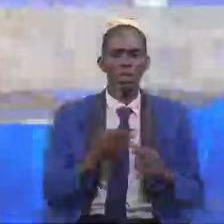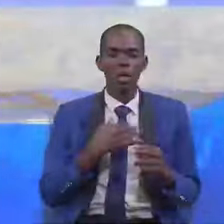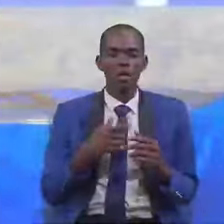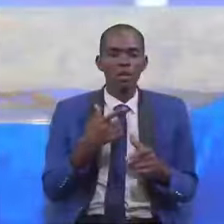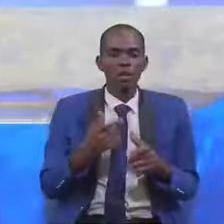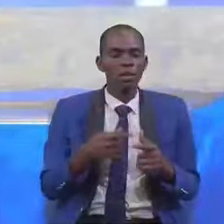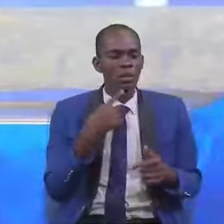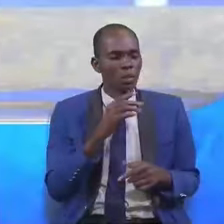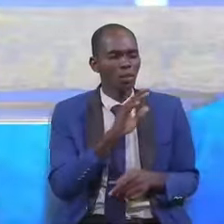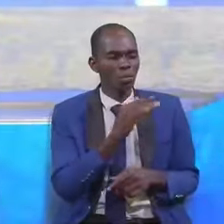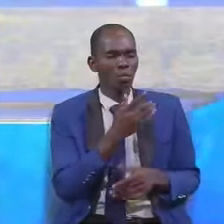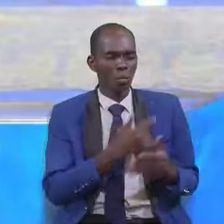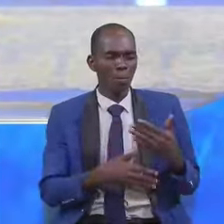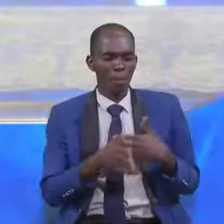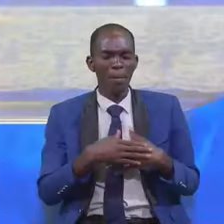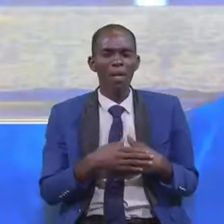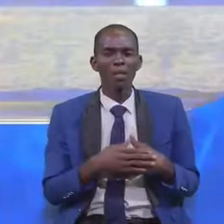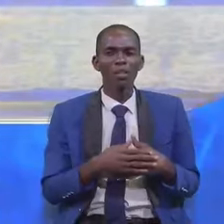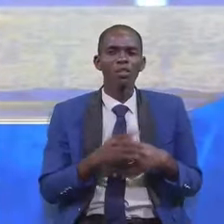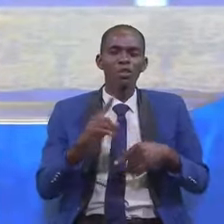revenons. Et alors, tu dis que